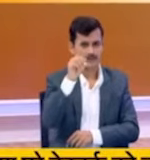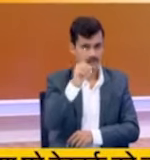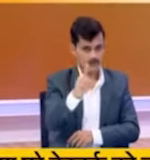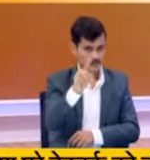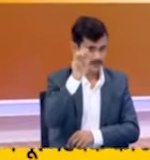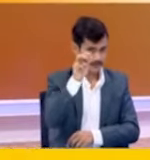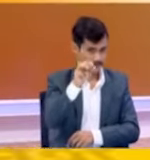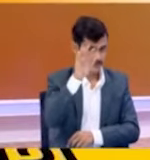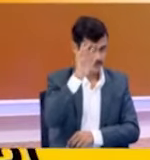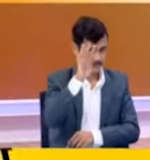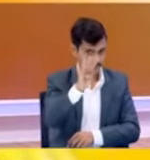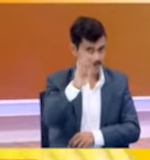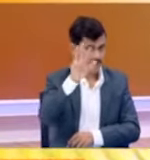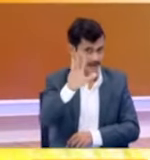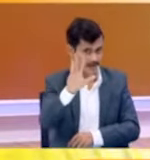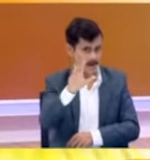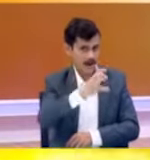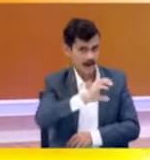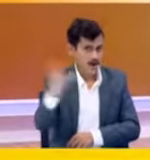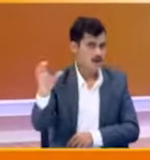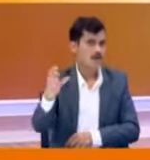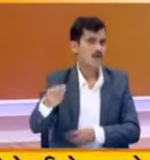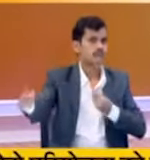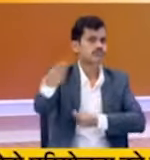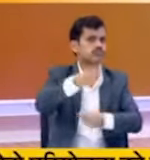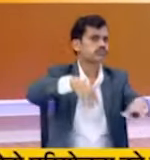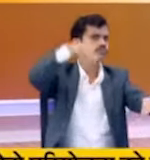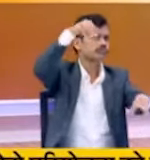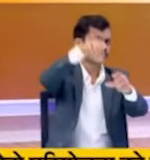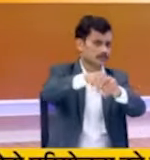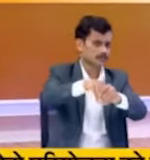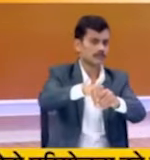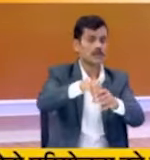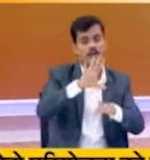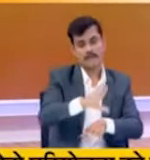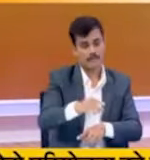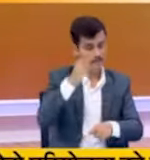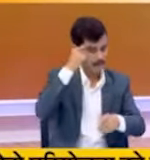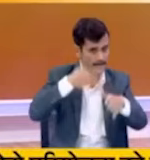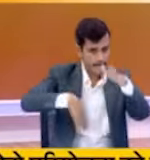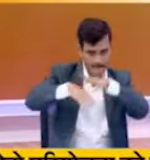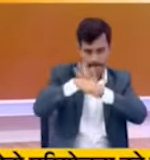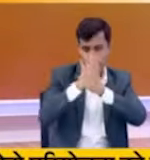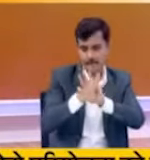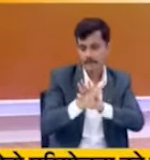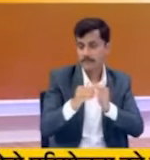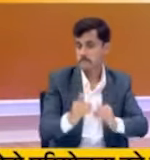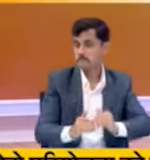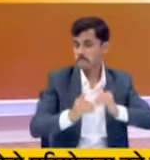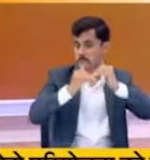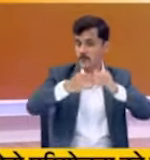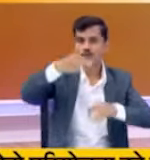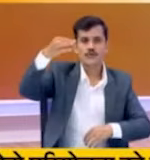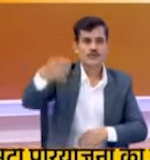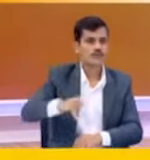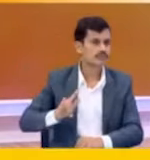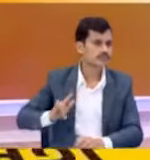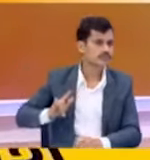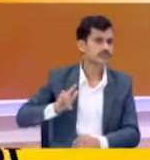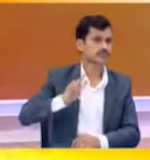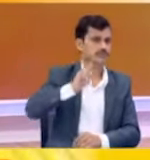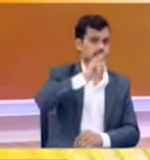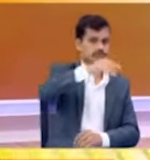1549 करोड़ के इन्वेस्टमेंट से एक अच्छा नया एयरपोर्ट